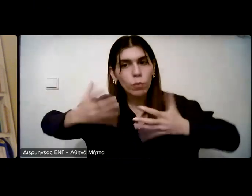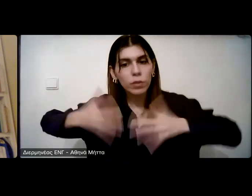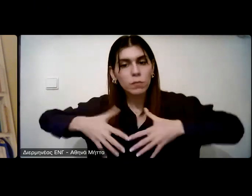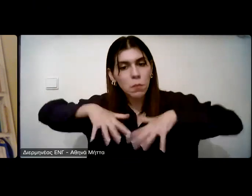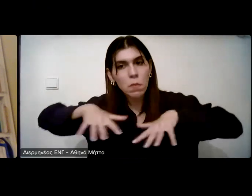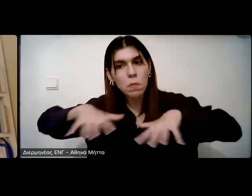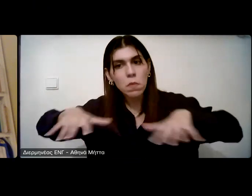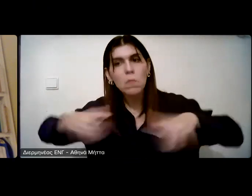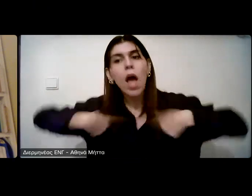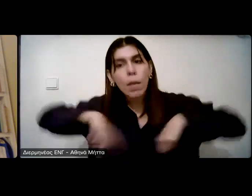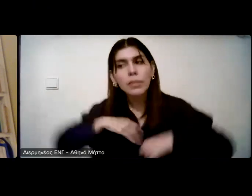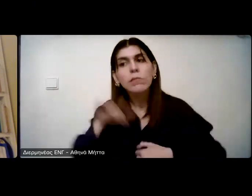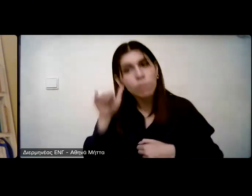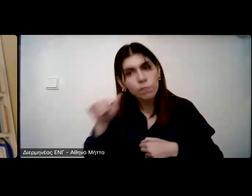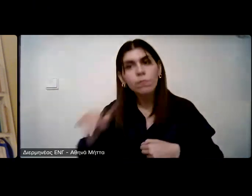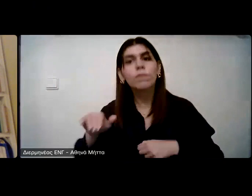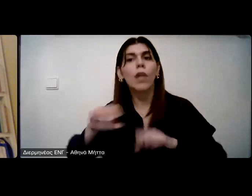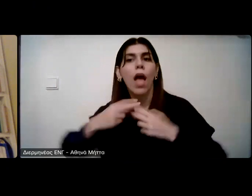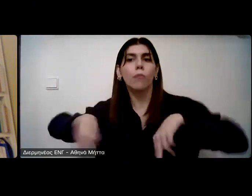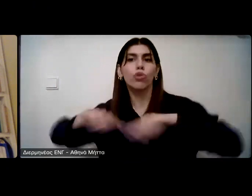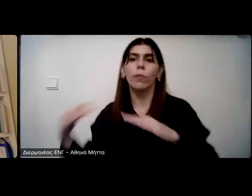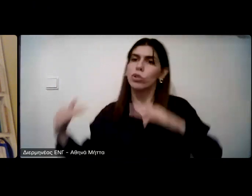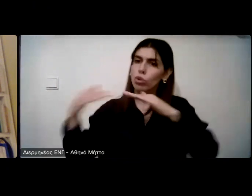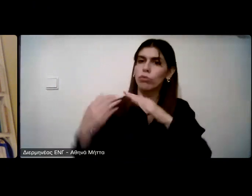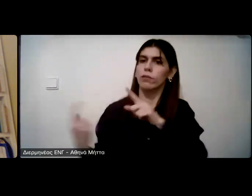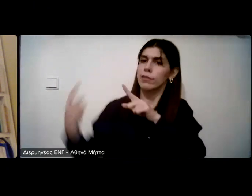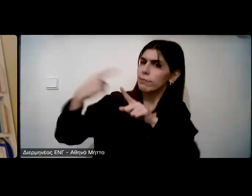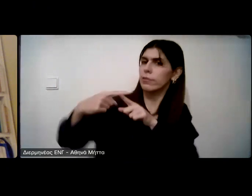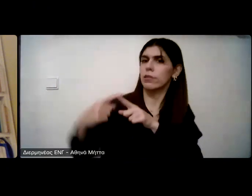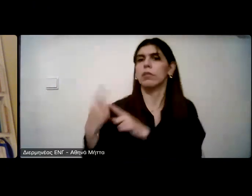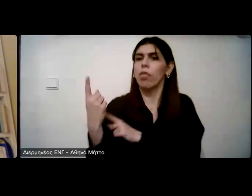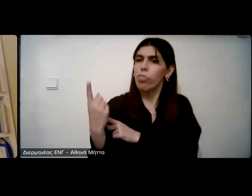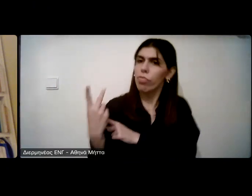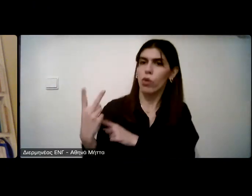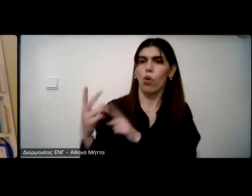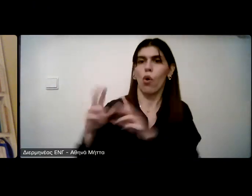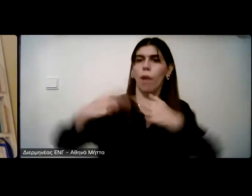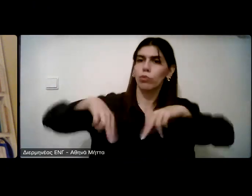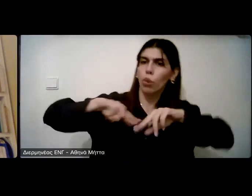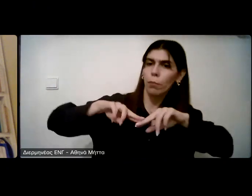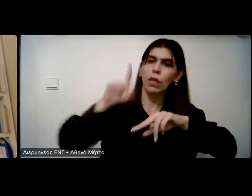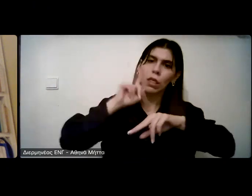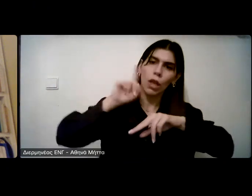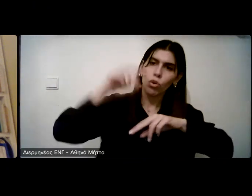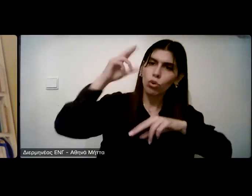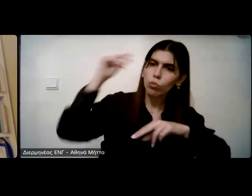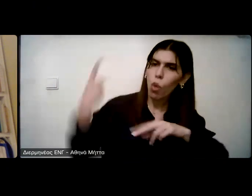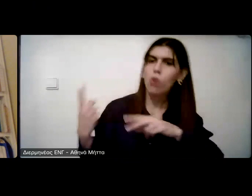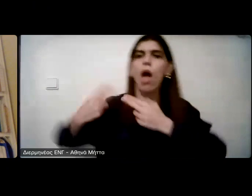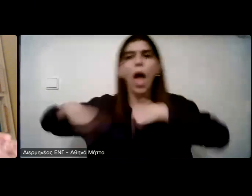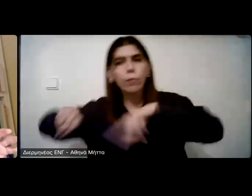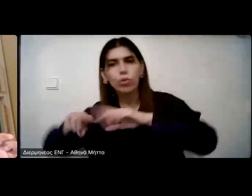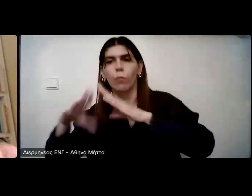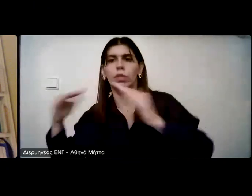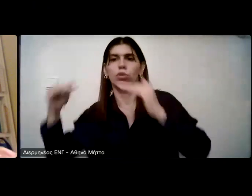ισότητας και η έρευνα που είχα κάνει εγώ για τα θηλυκά επαγγελματικά και για το μη σεξιστικό λόγο